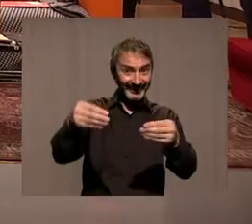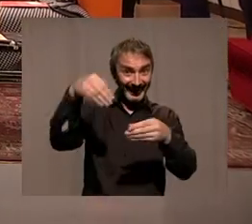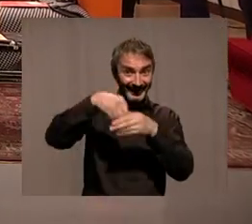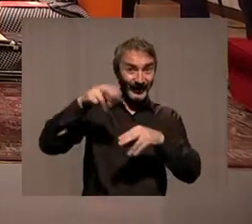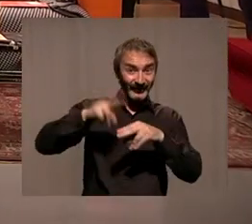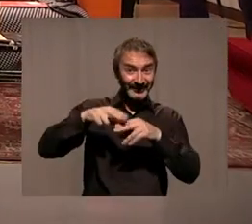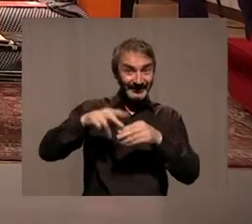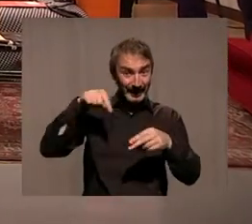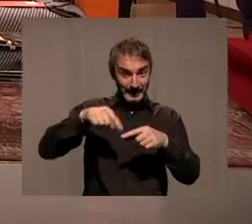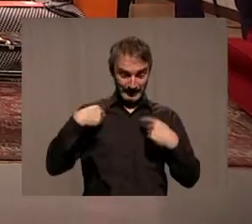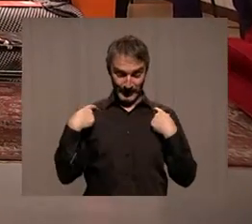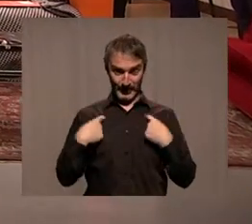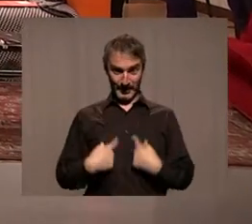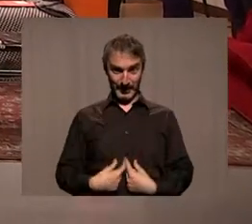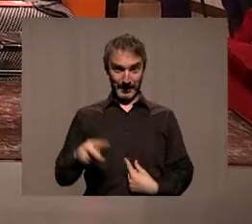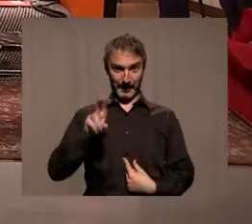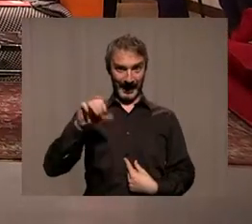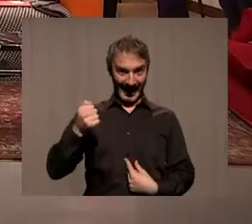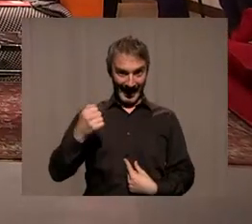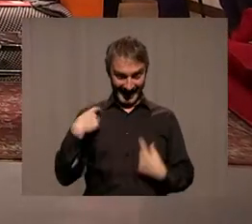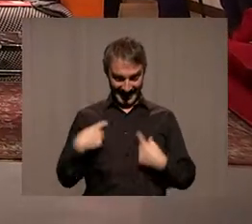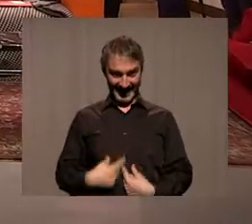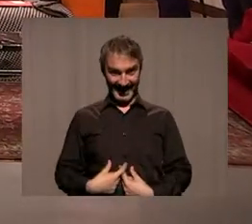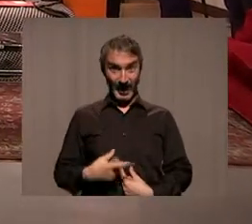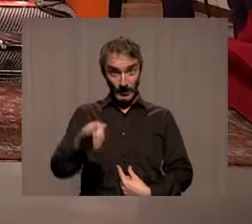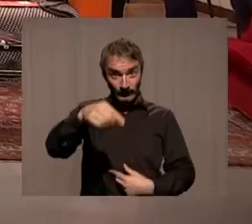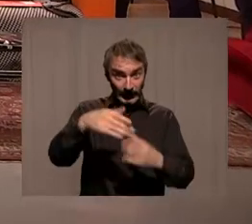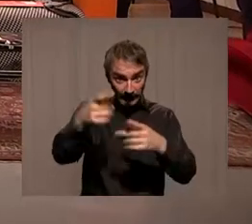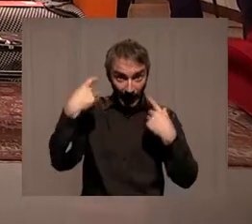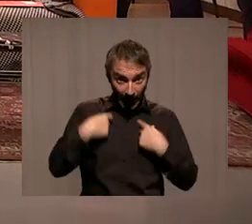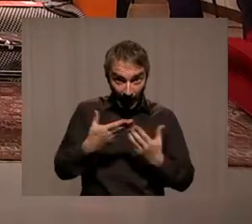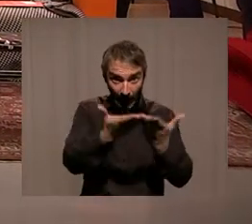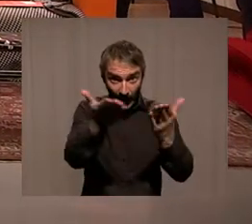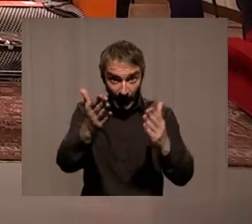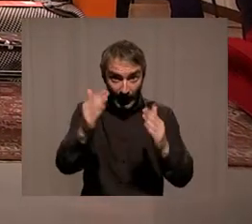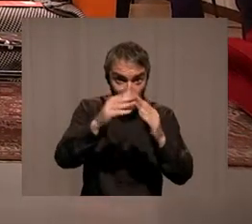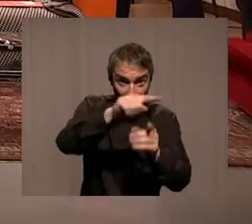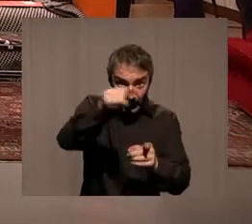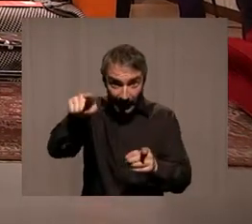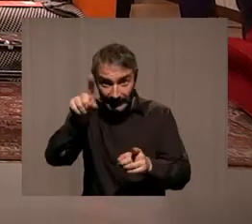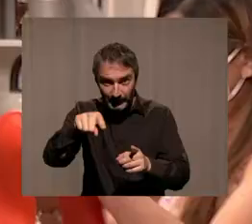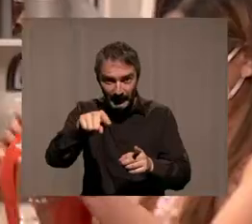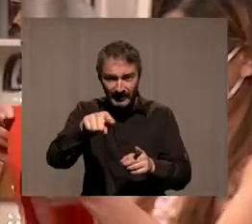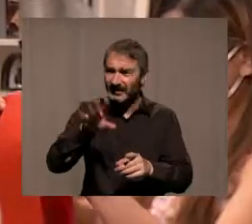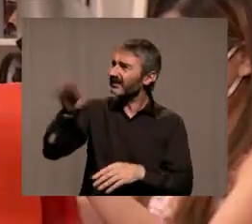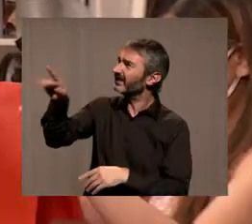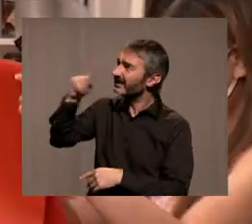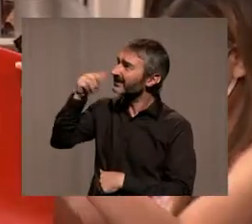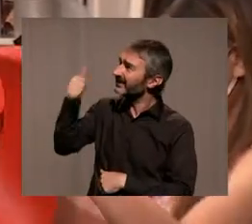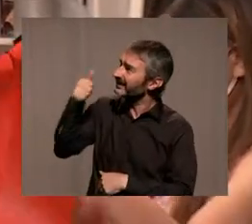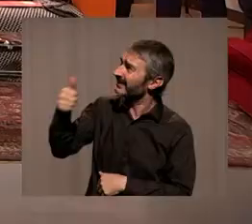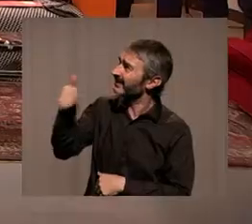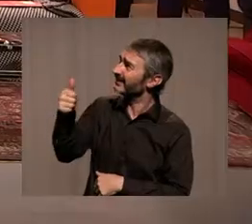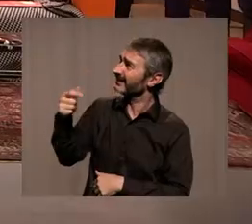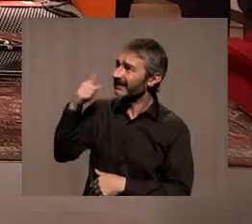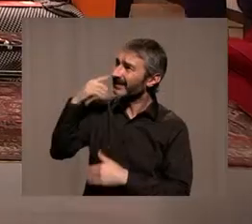aquesta beca, que ja us podeu anar posant, molt bé, ja us podeu posar. Els de casa, com que també la teniu, aneu-vos-la posant. Has sonat el timbre, jo també me la